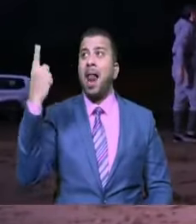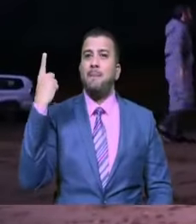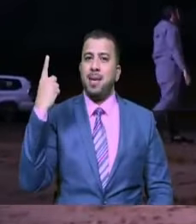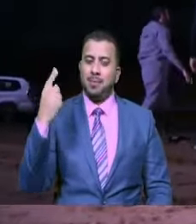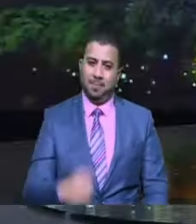العالميه